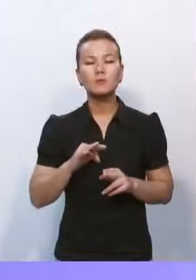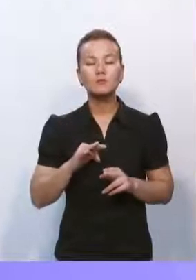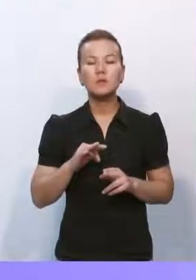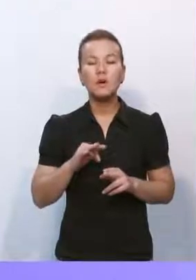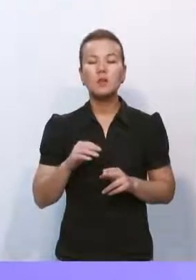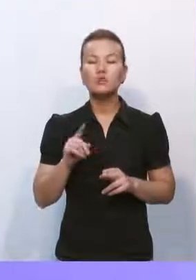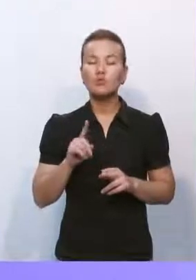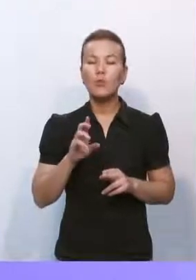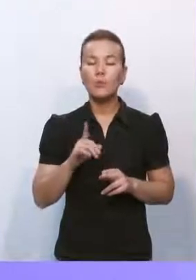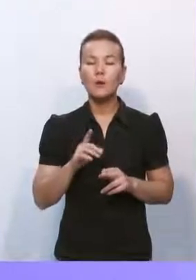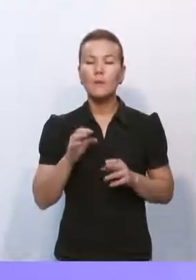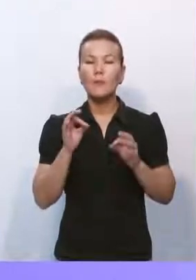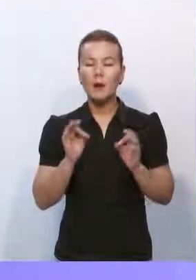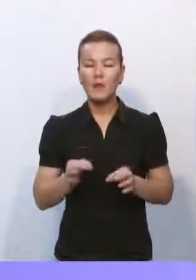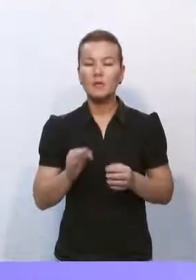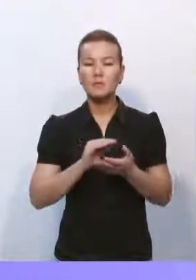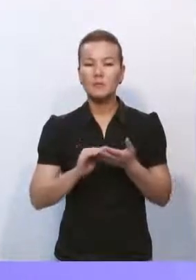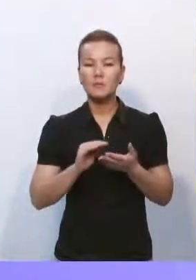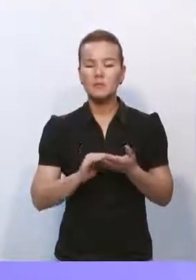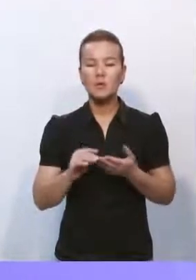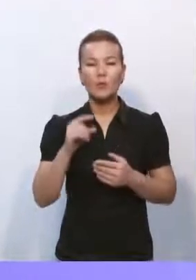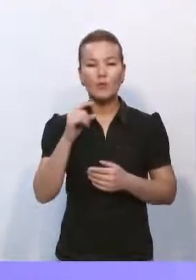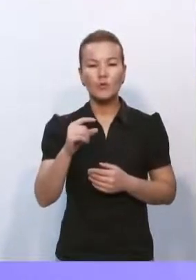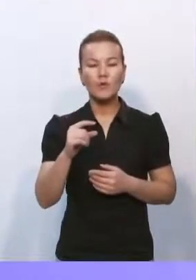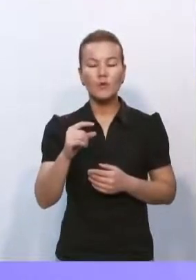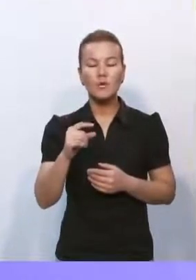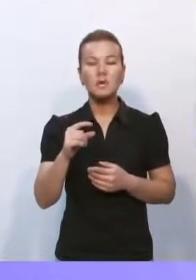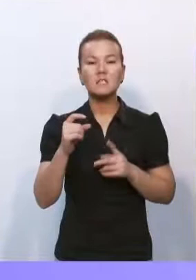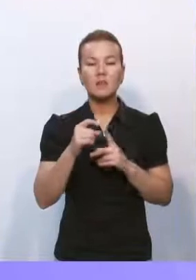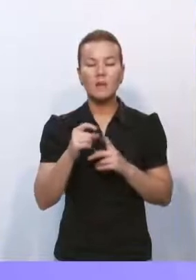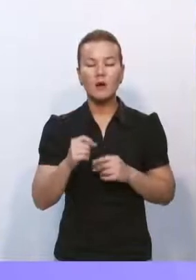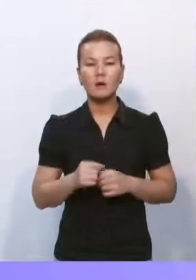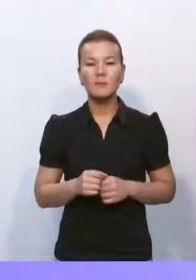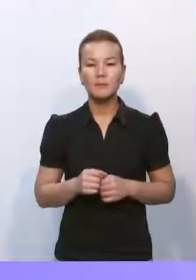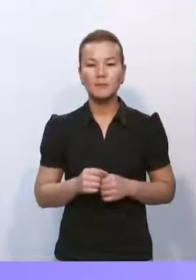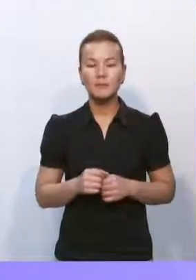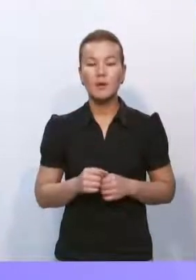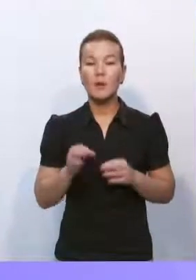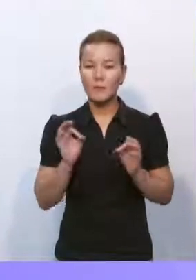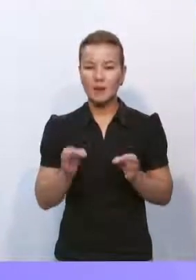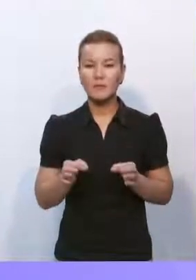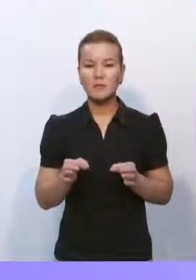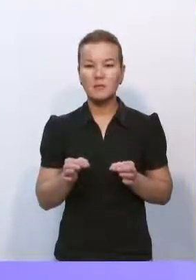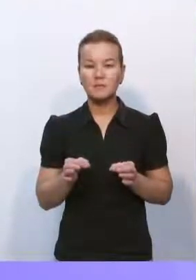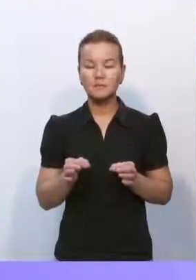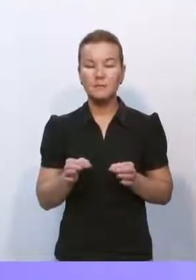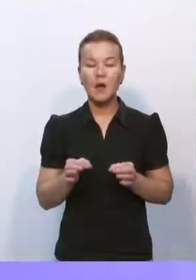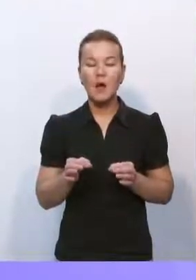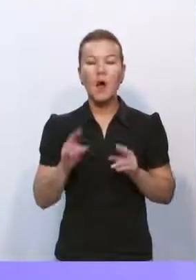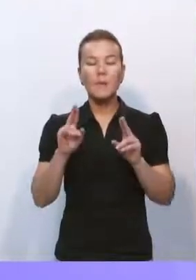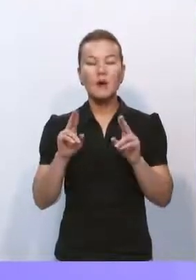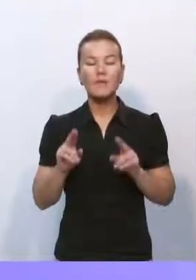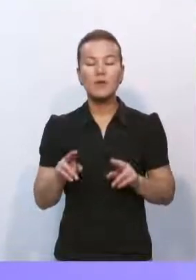того, чтобы правильно записать буквы в словах? Правильно.